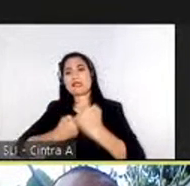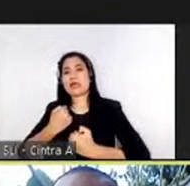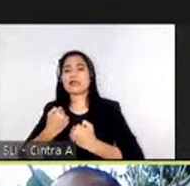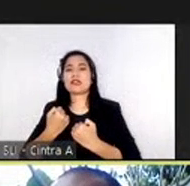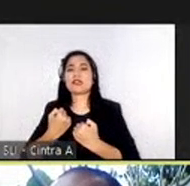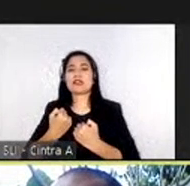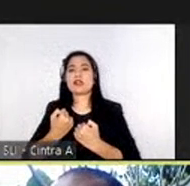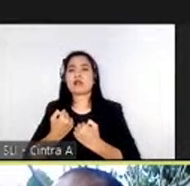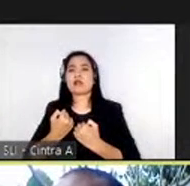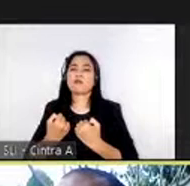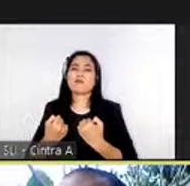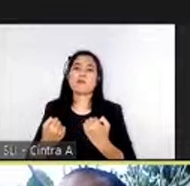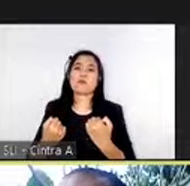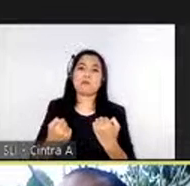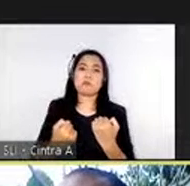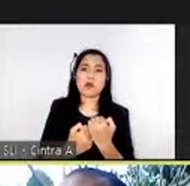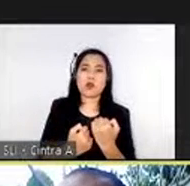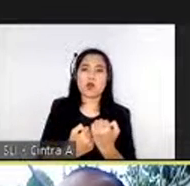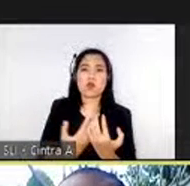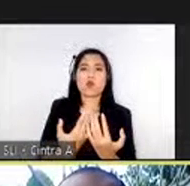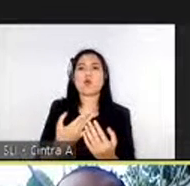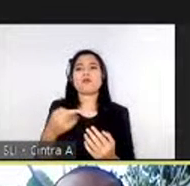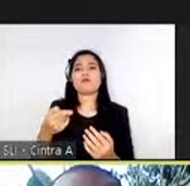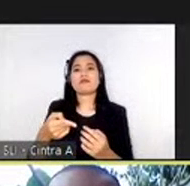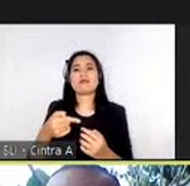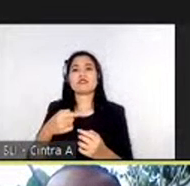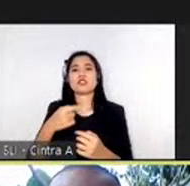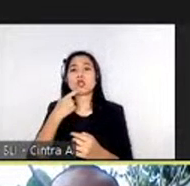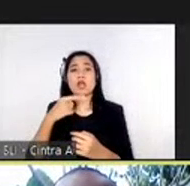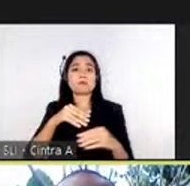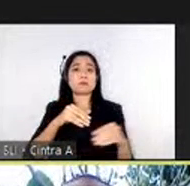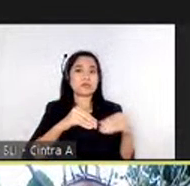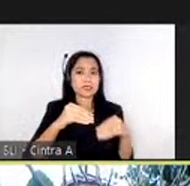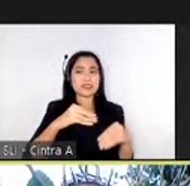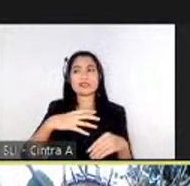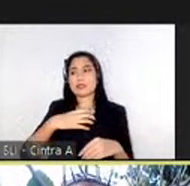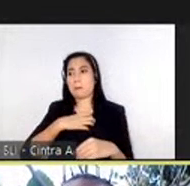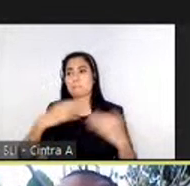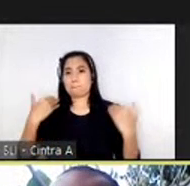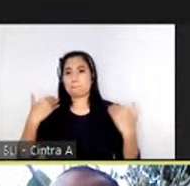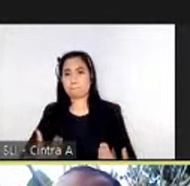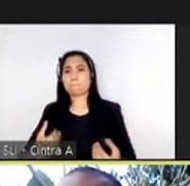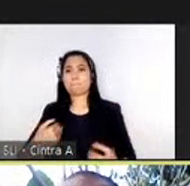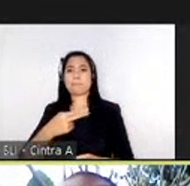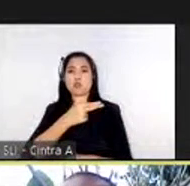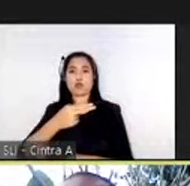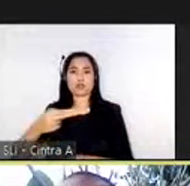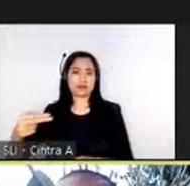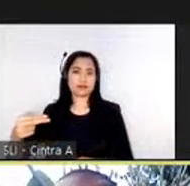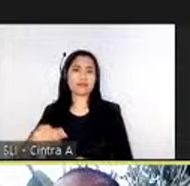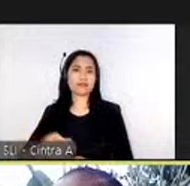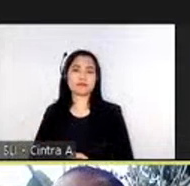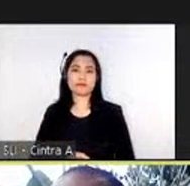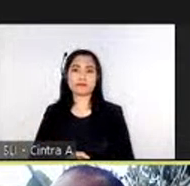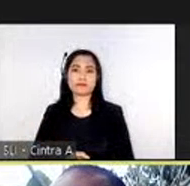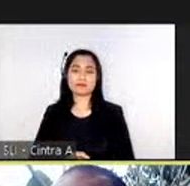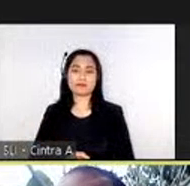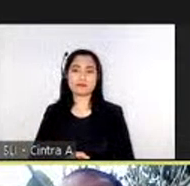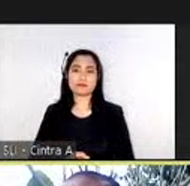aktivitas mendorong eh implementasi bisnis dan HAM di Indonesia selanjutnya nah